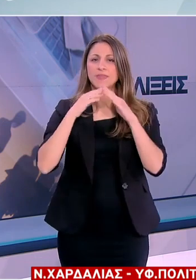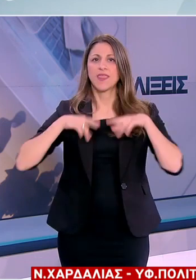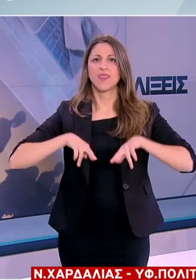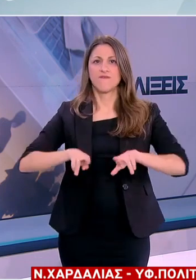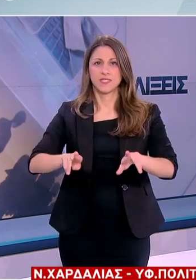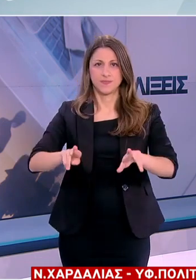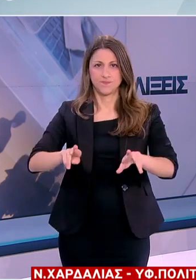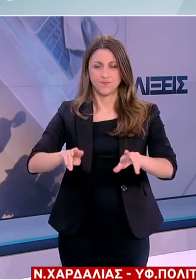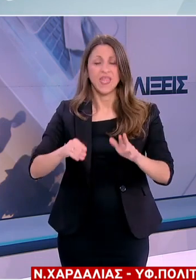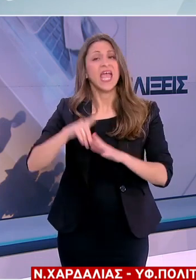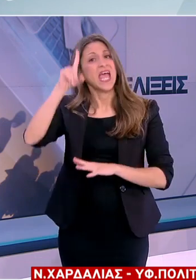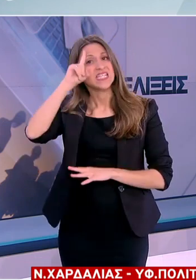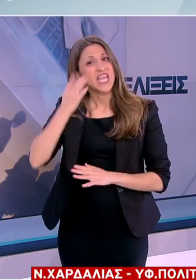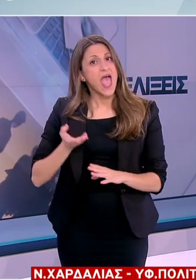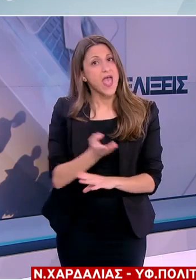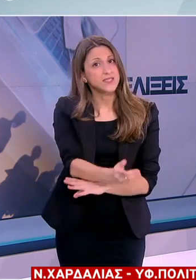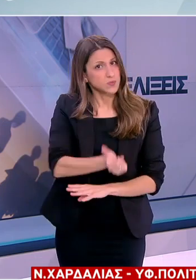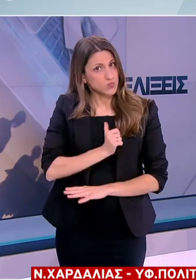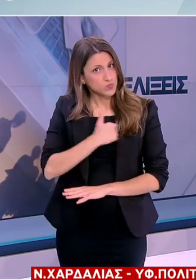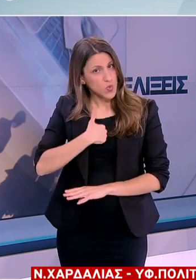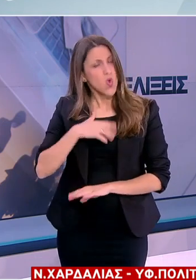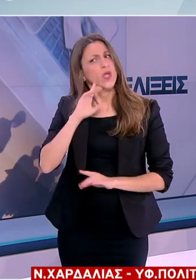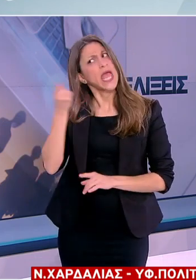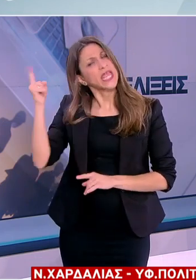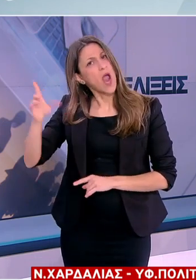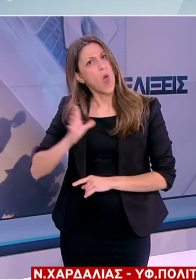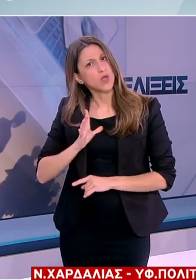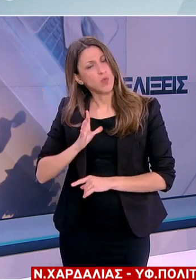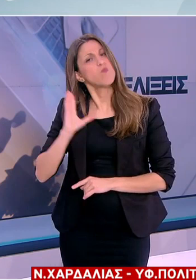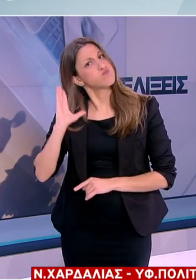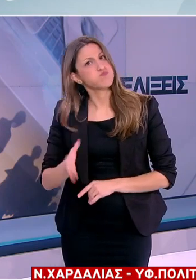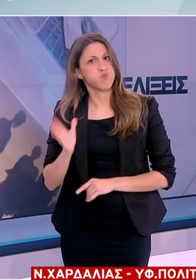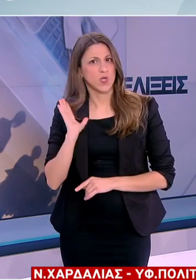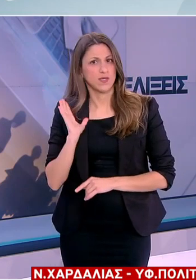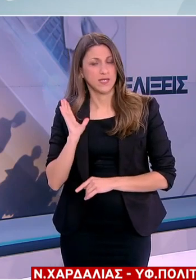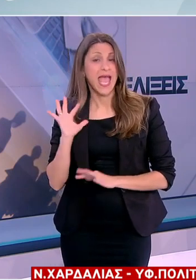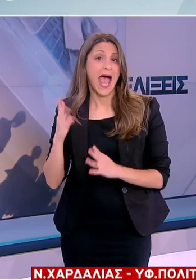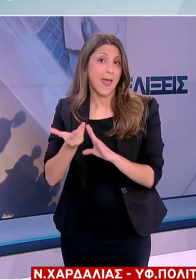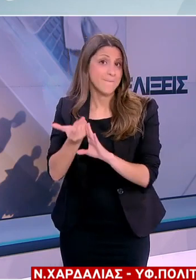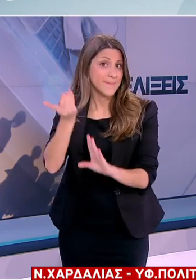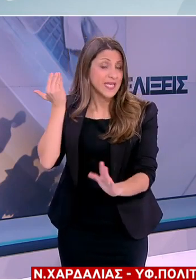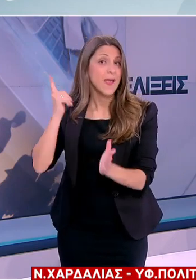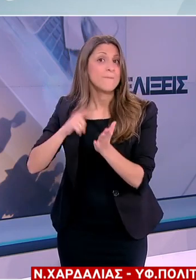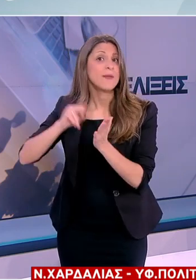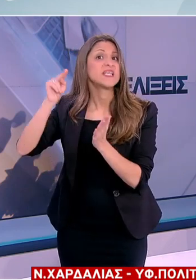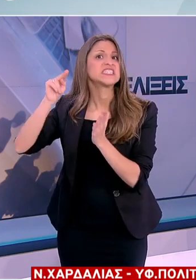υποβληθεί και από τρίτο πρόσωπο, υπό την προϋπόθεση ότι το πρόσωπο αυτό είναι εφοδιασμένο με την απαραίτητη